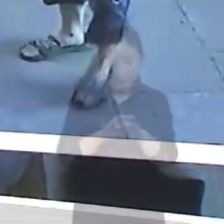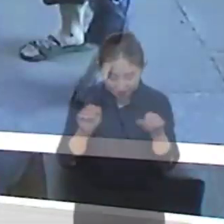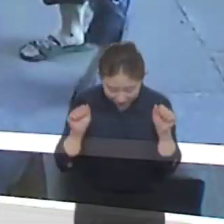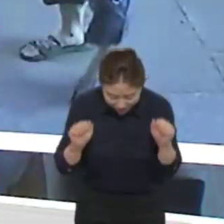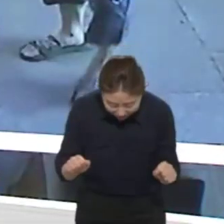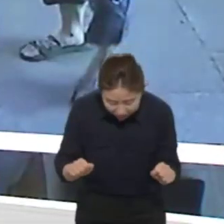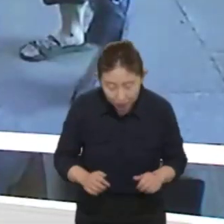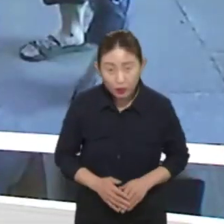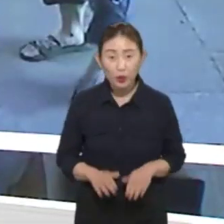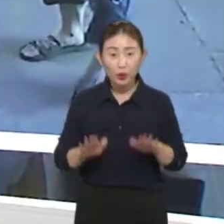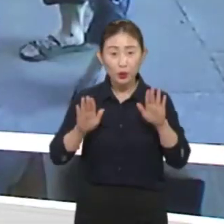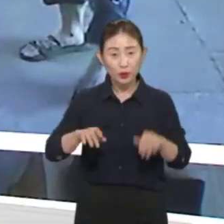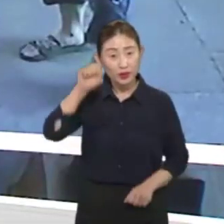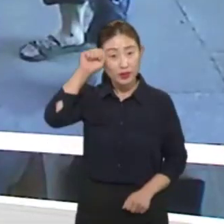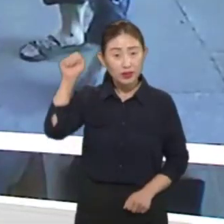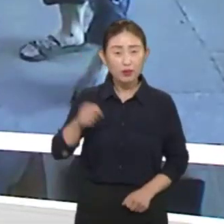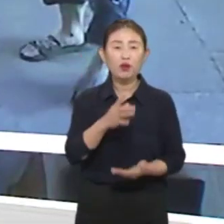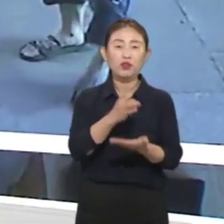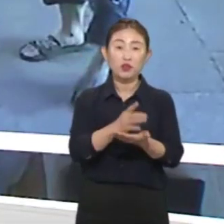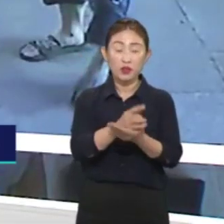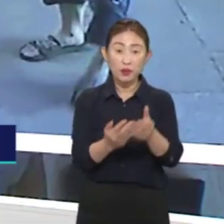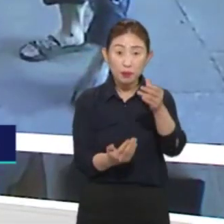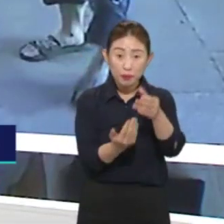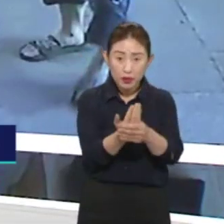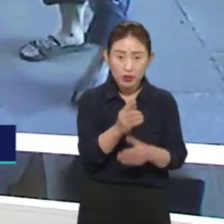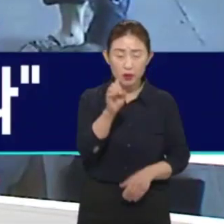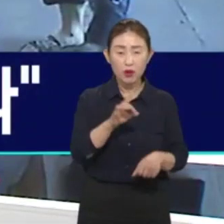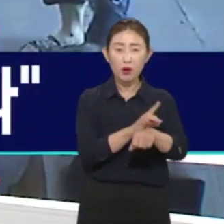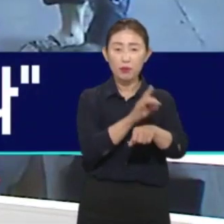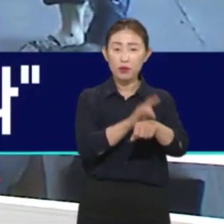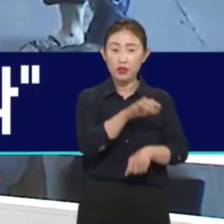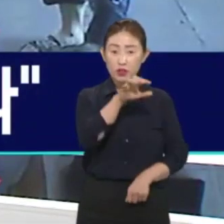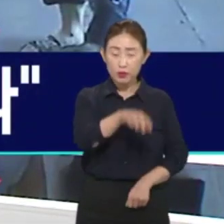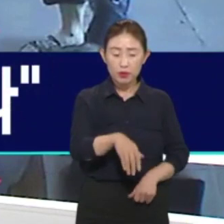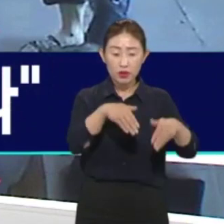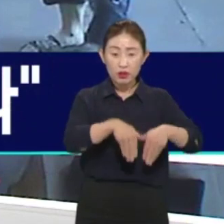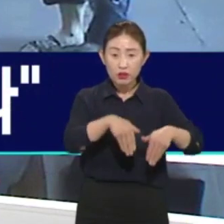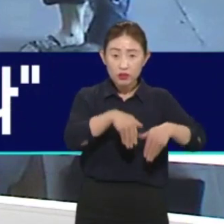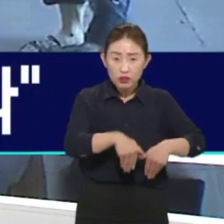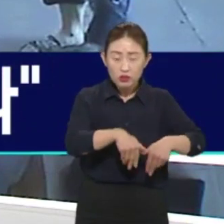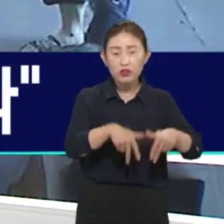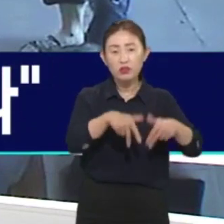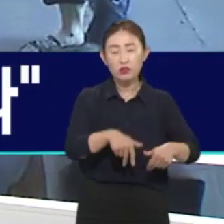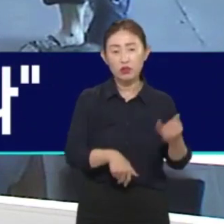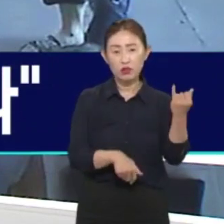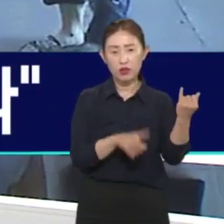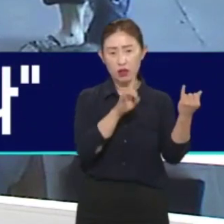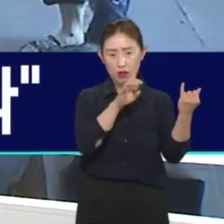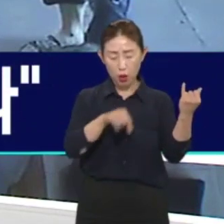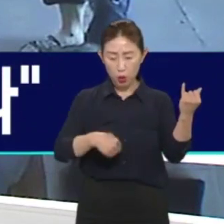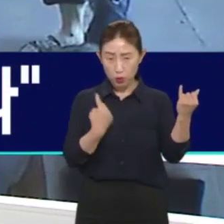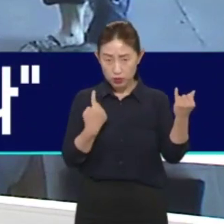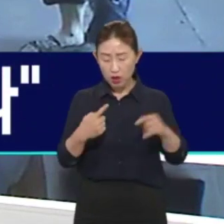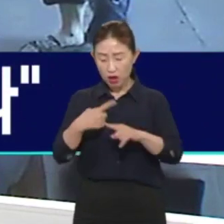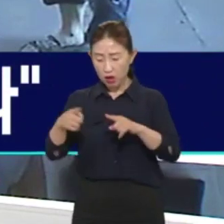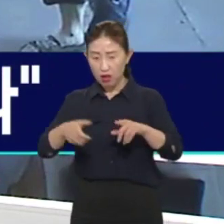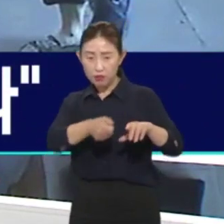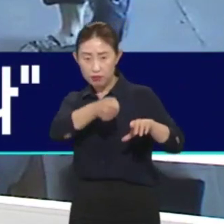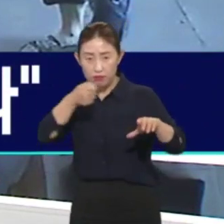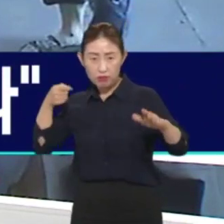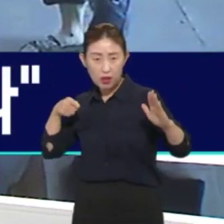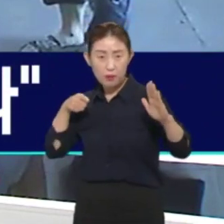여러분 안녕하십니까? 오늘 새벽 천안에서 여직원이 홀로 근무하는 편의점에 흉기를 든 강도가 들어와 현금과 담배를